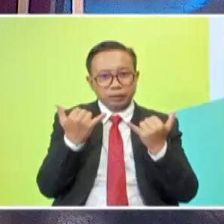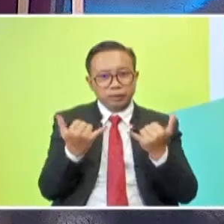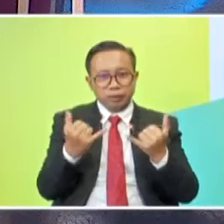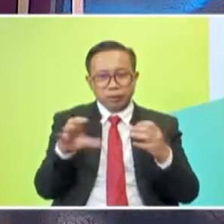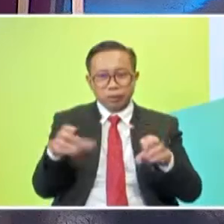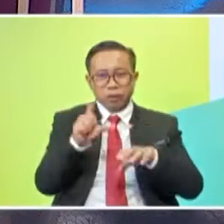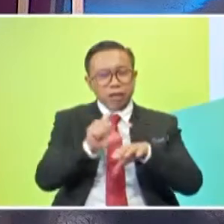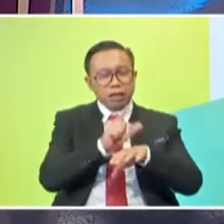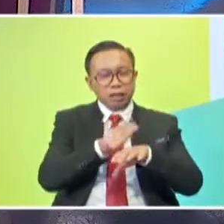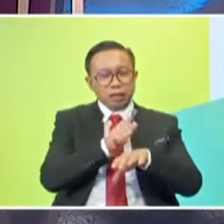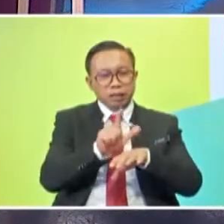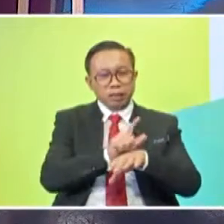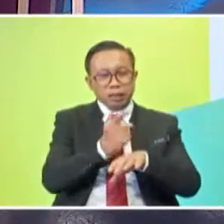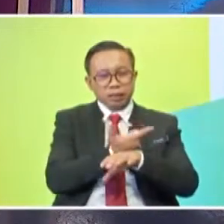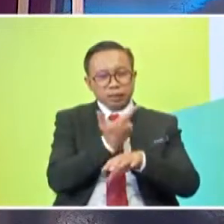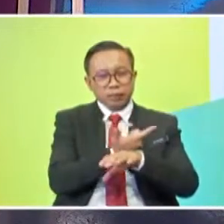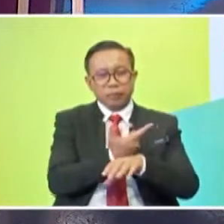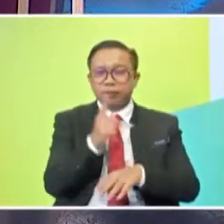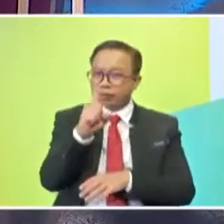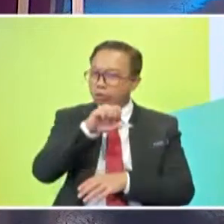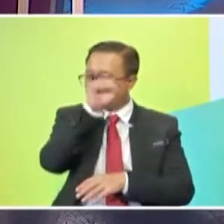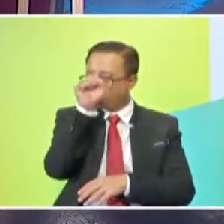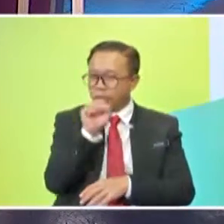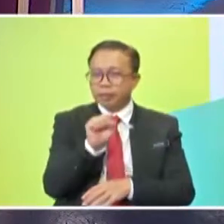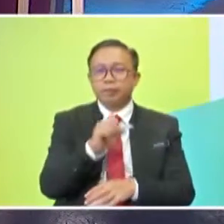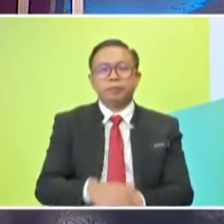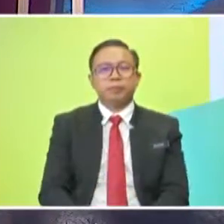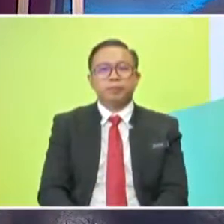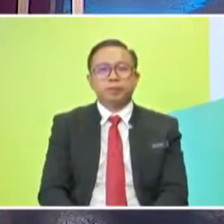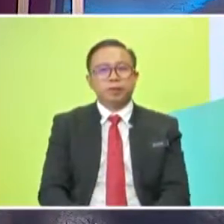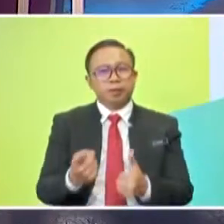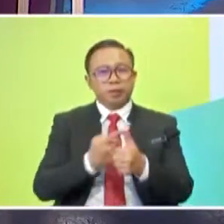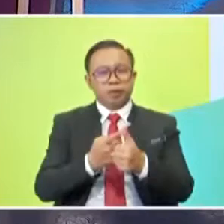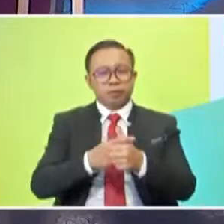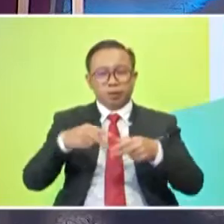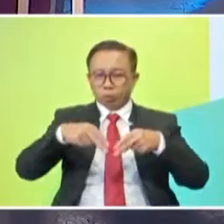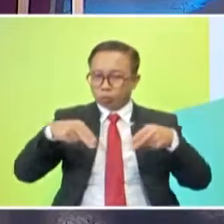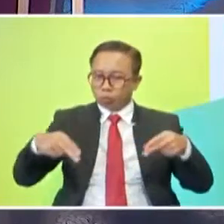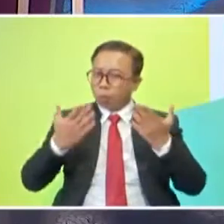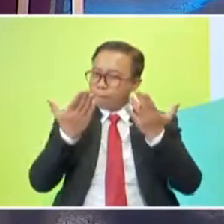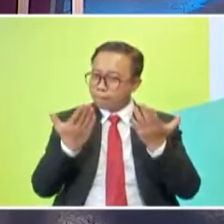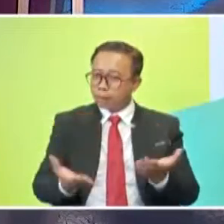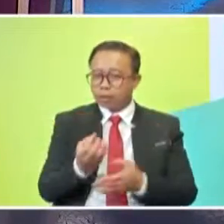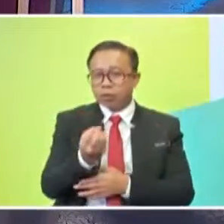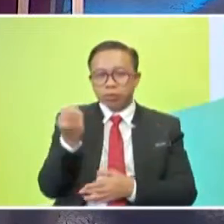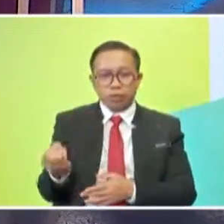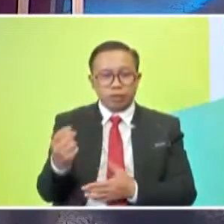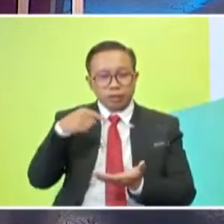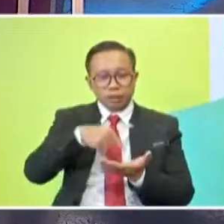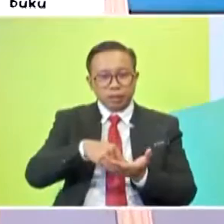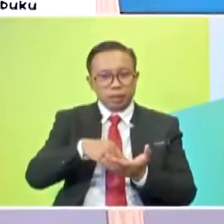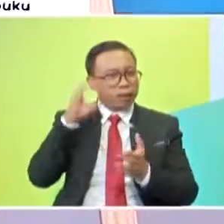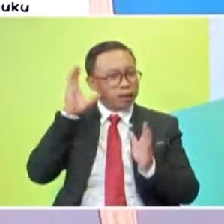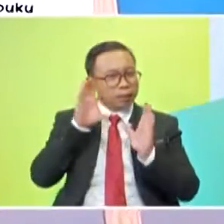kutunjukkan dulu oke di sini ada satu soalan vc go ya pertama dekat ukur berat objek berikut di sebelah sini